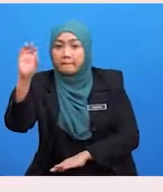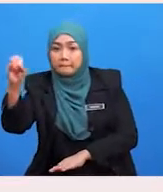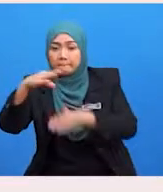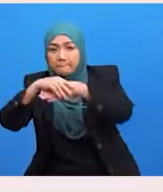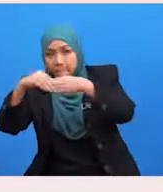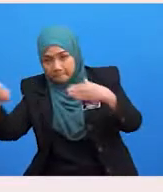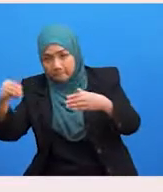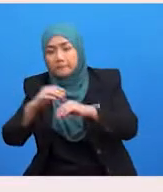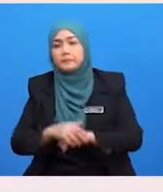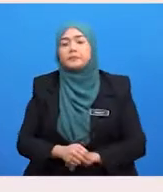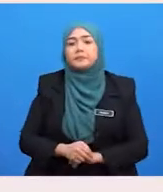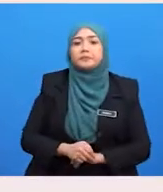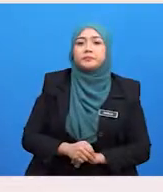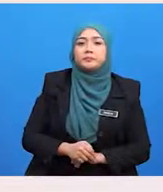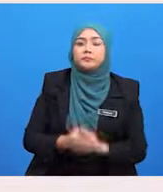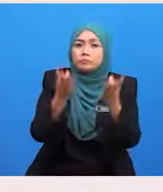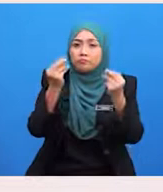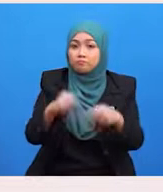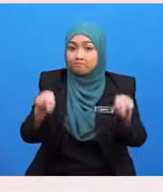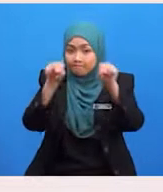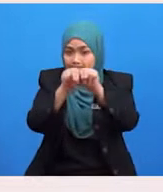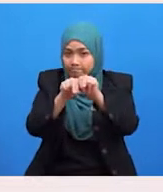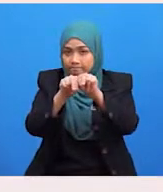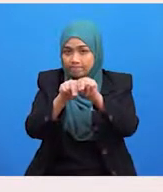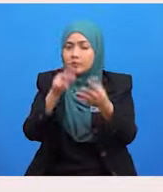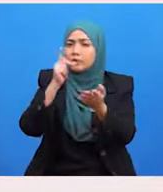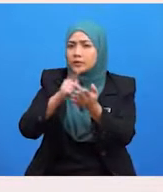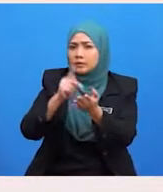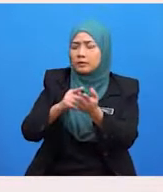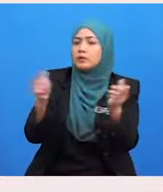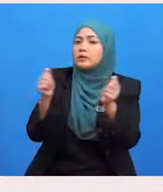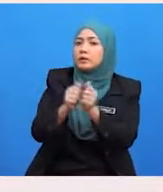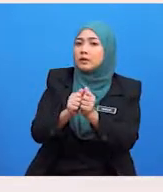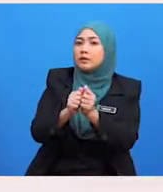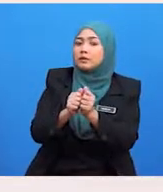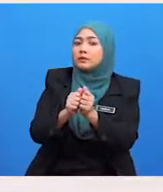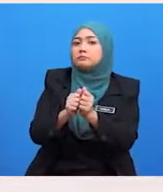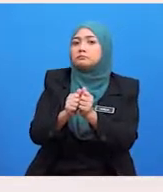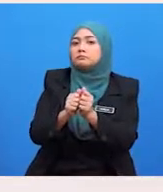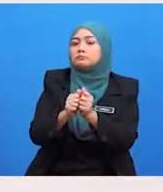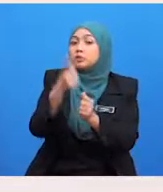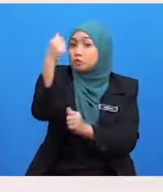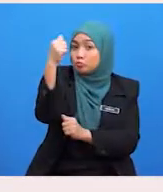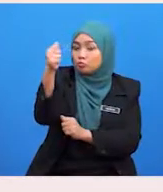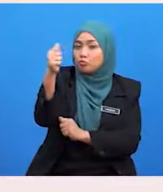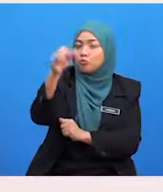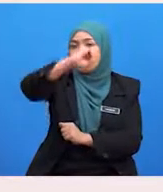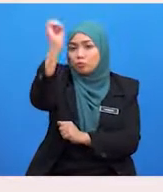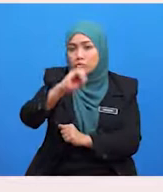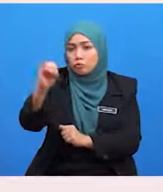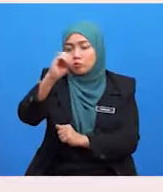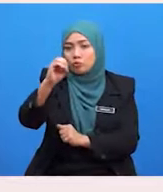RM13,650. Jadi, susut nilai kenderaan kita kira dengan kadar susut nilai 10% darab nilai